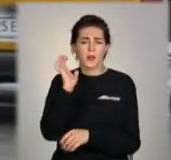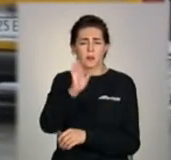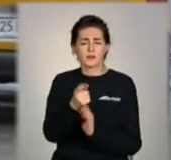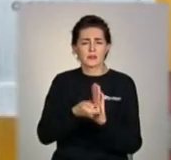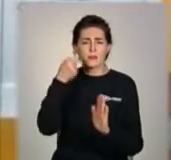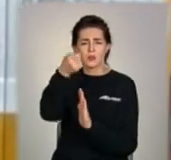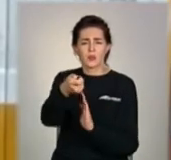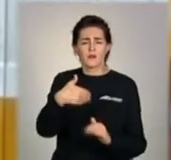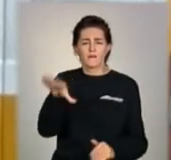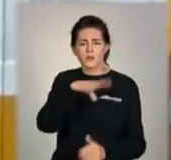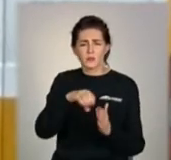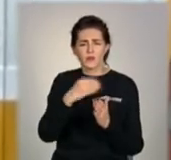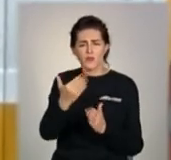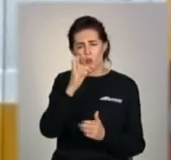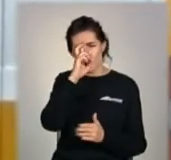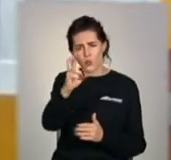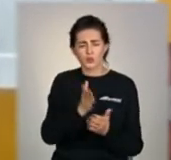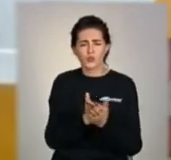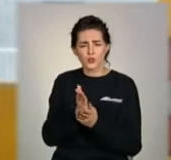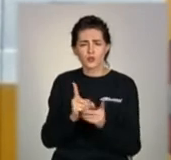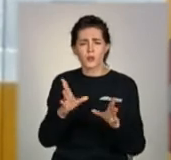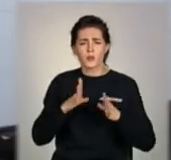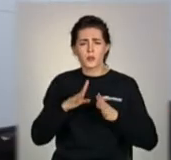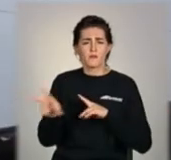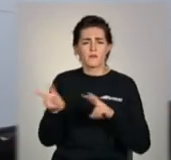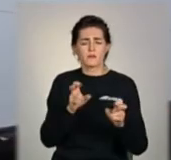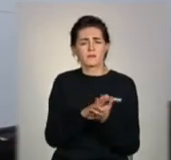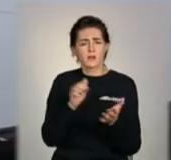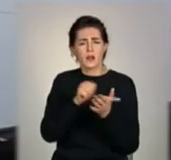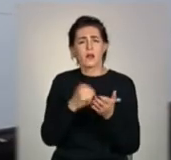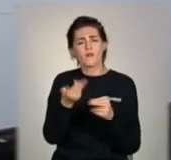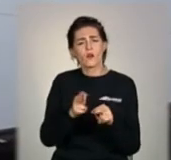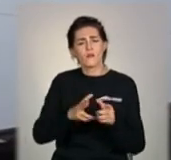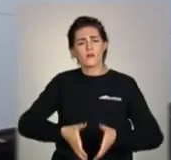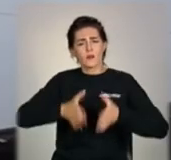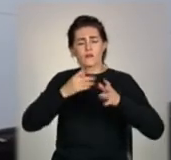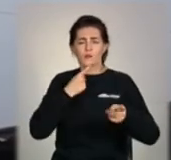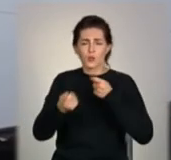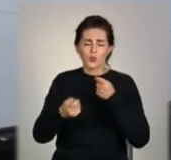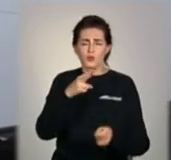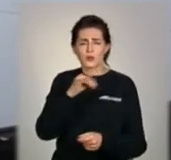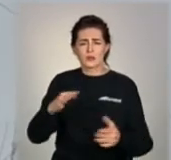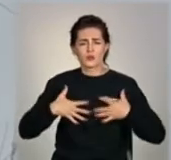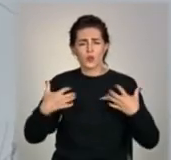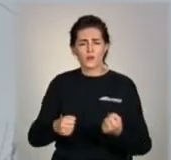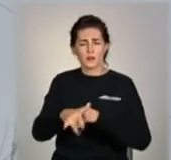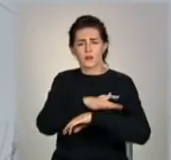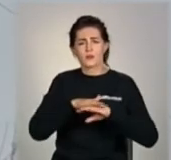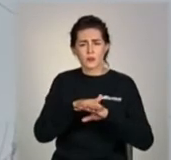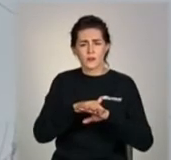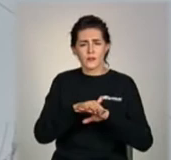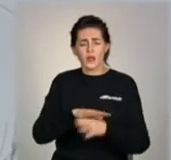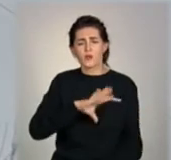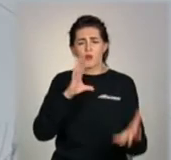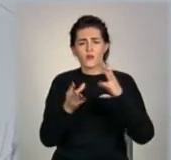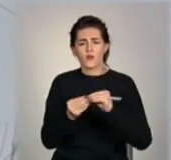до Держпродспоживслужби, щоб остання визначила, чи дійсно вежа небезпечна для здоров'я населення.